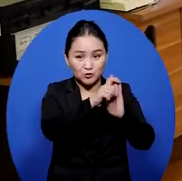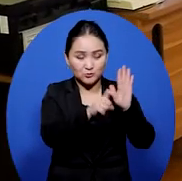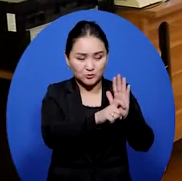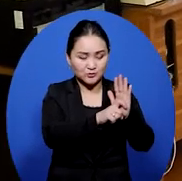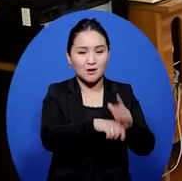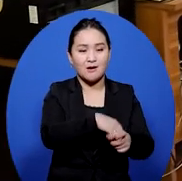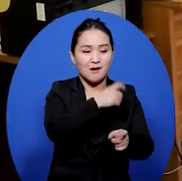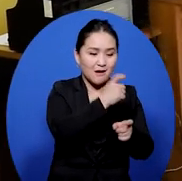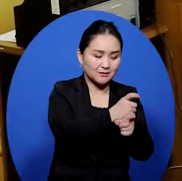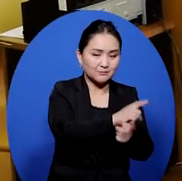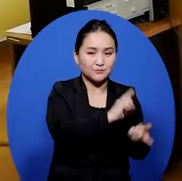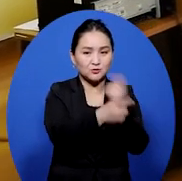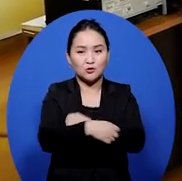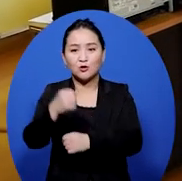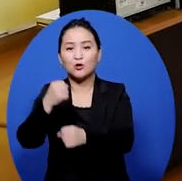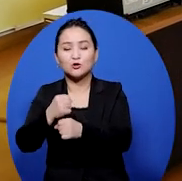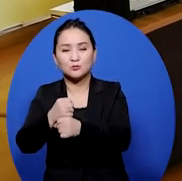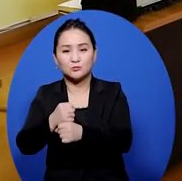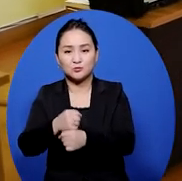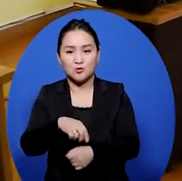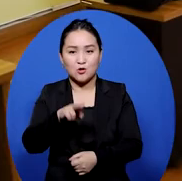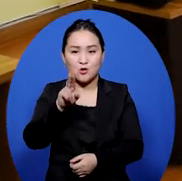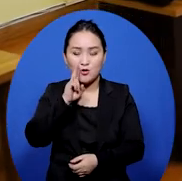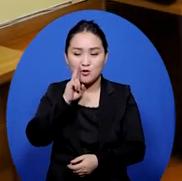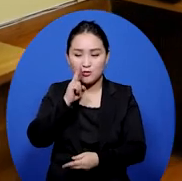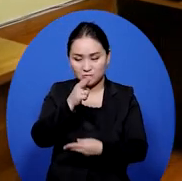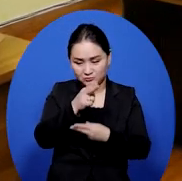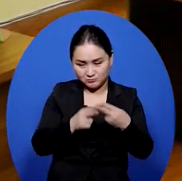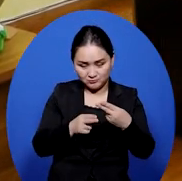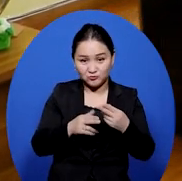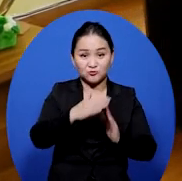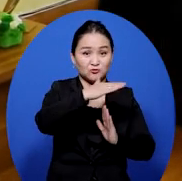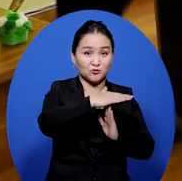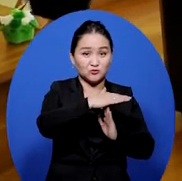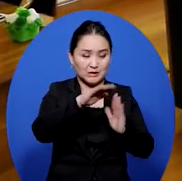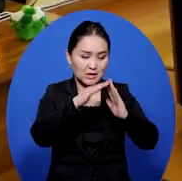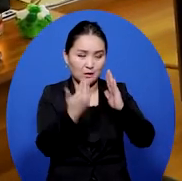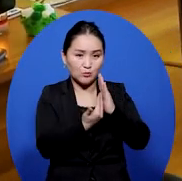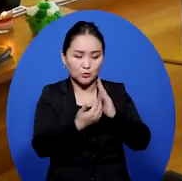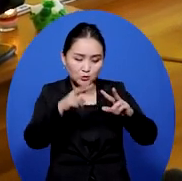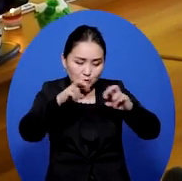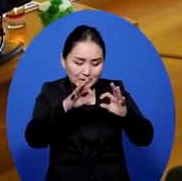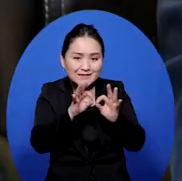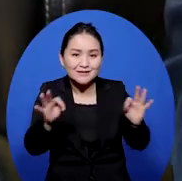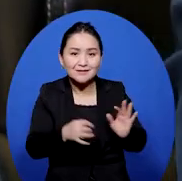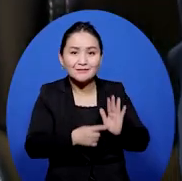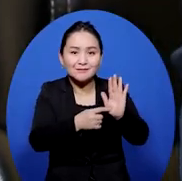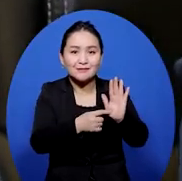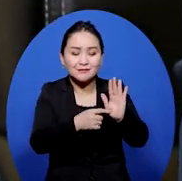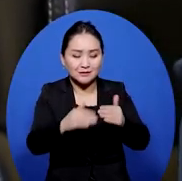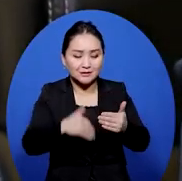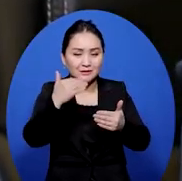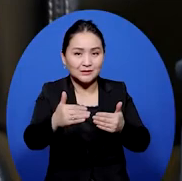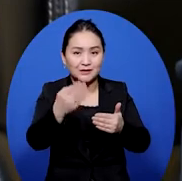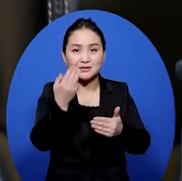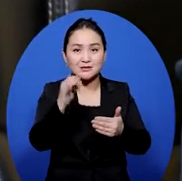халамжаас хөдөлмөр төлбөрийн хүрээнд хүнсний эрх хэмжээс төдийлцсэн зохицуулсан өрхүүдээ судалгаагийн наривчлсан гаргацсан дараагийн шатны арга